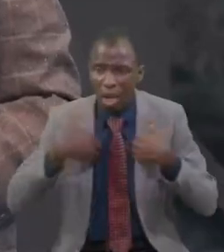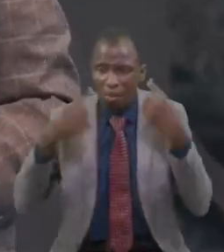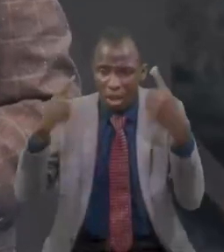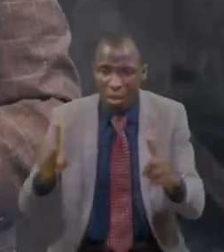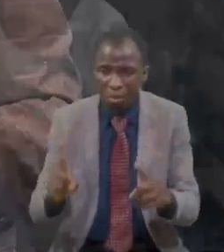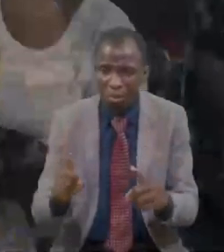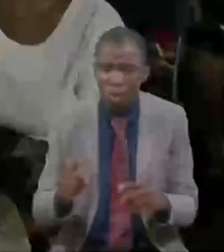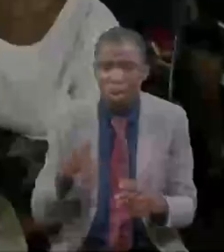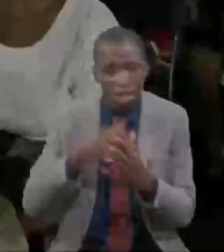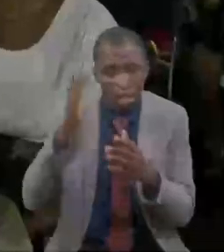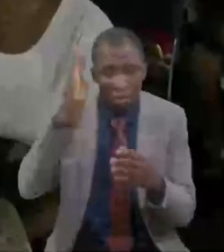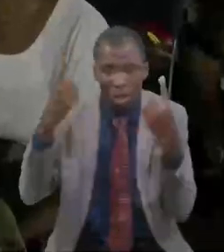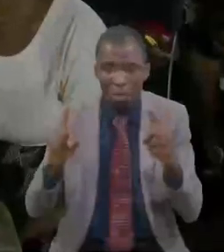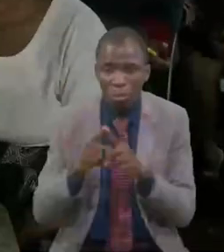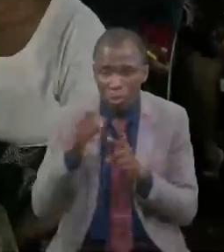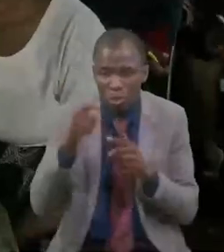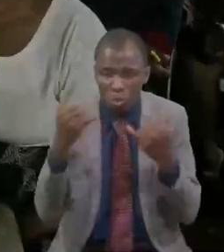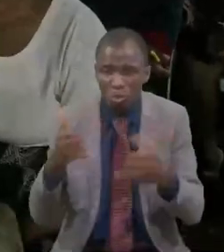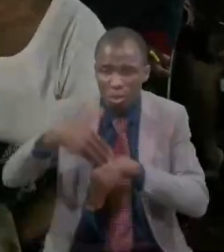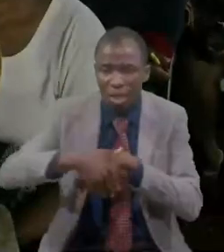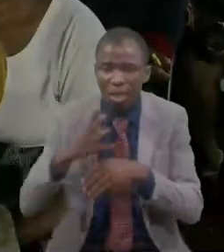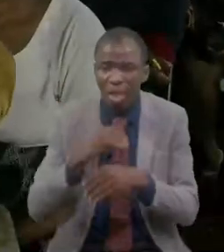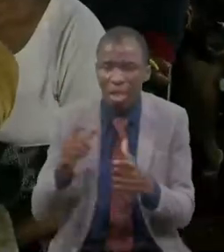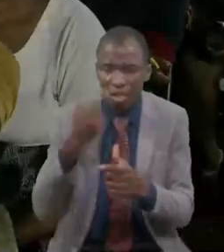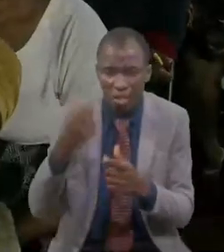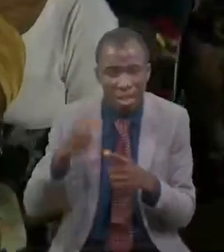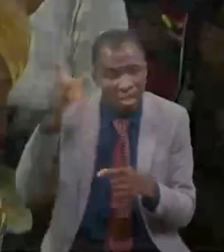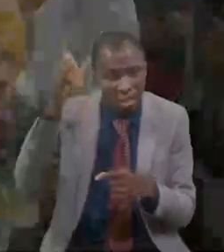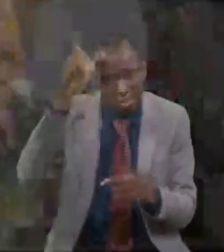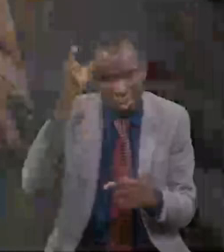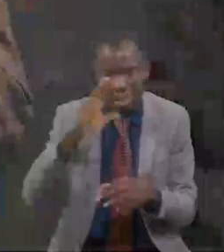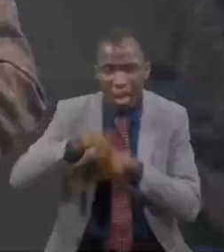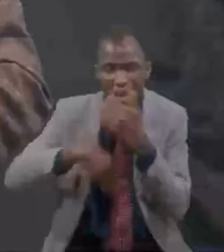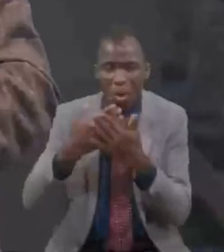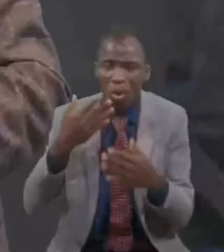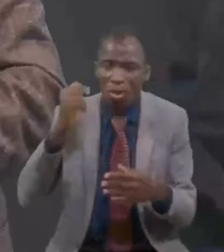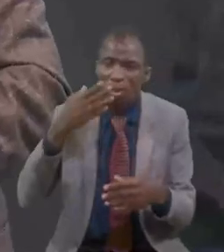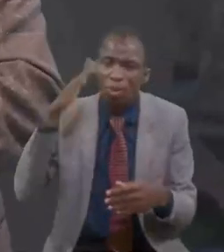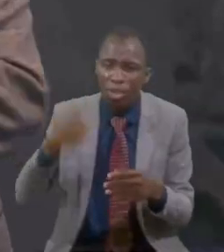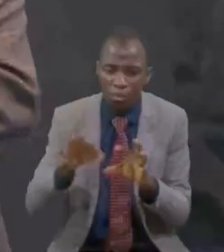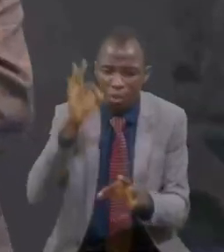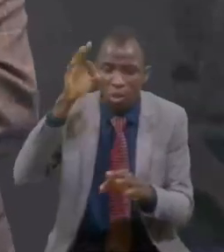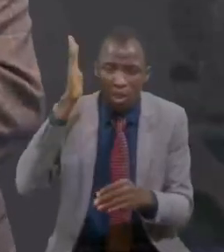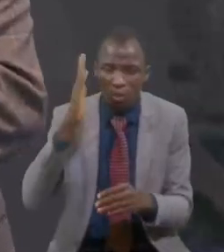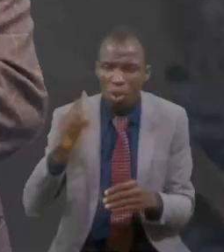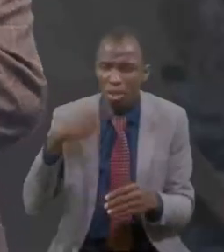chose lui éta arrivé cela vous arrivera ce soir et puis le diable et tous les démonsant